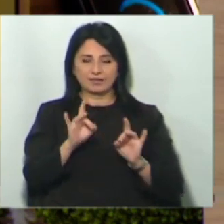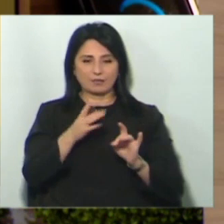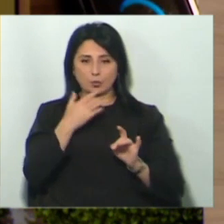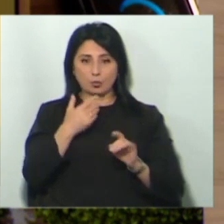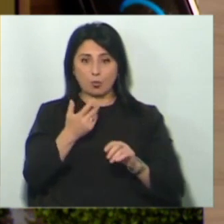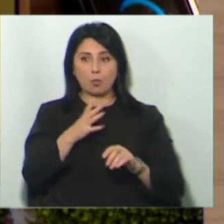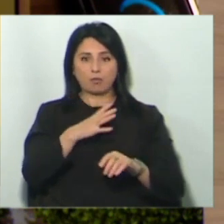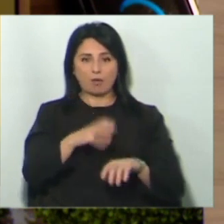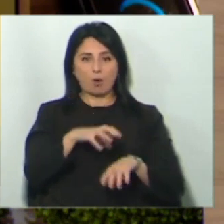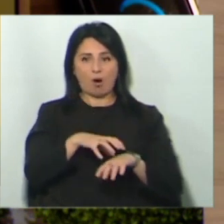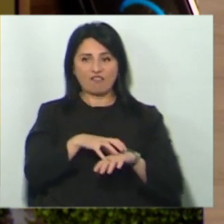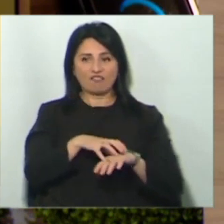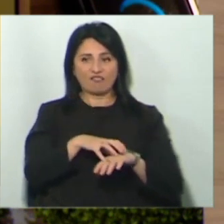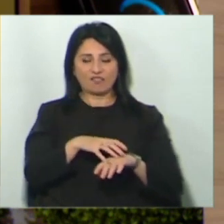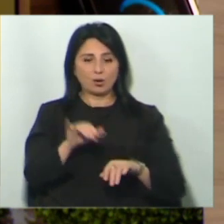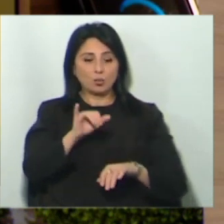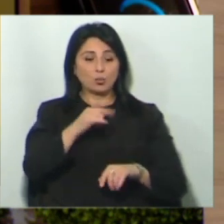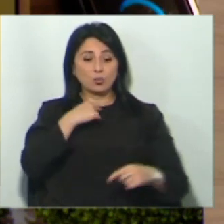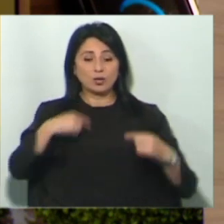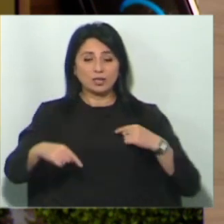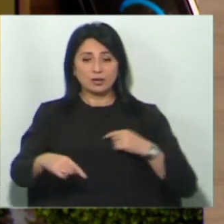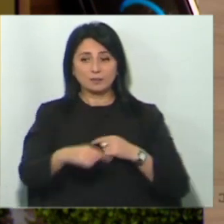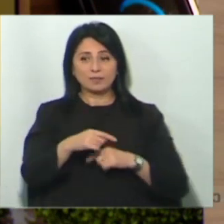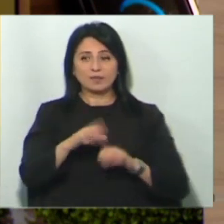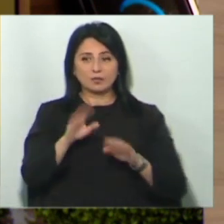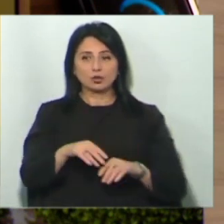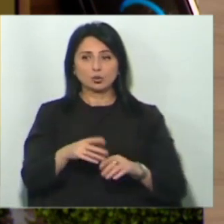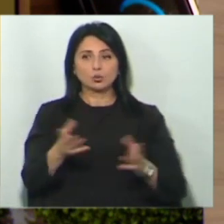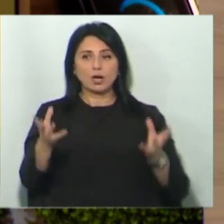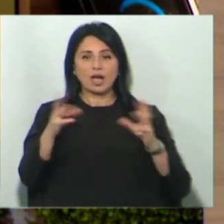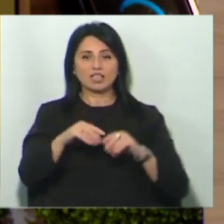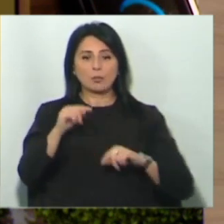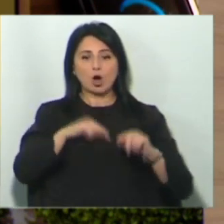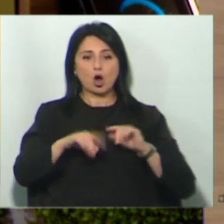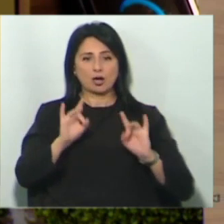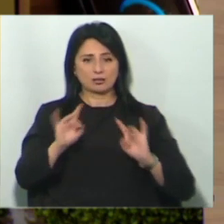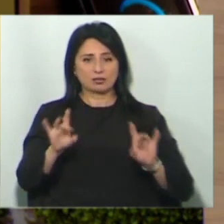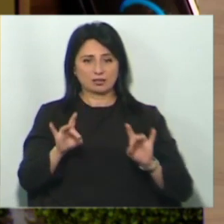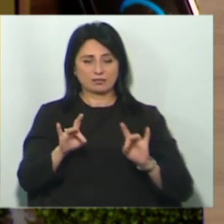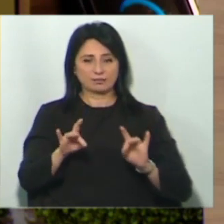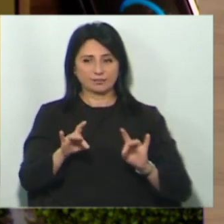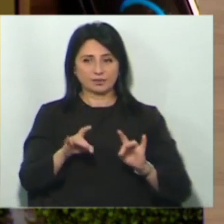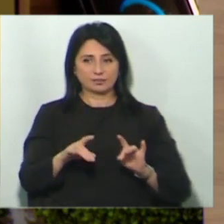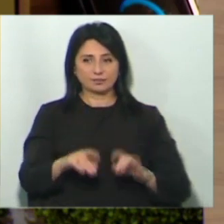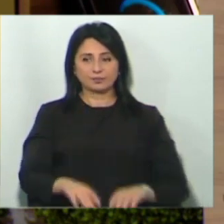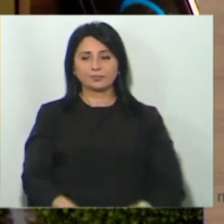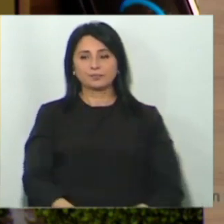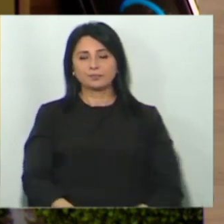მაგრამ როდესაც თქვათ ფართობის მიხედვით საკმაოდ დიდია, მაშინ უკვე ერთობა მთელი ორგანიზმი და დისკომფორტიც ბუნებრივია უკვე